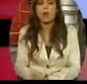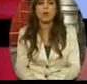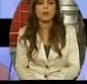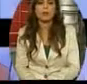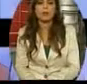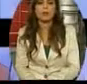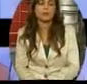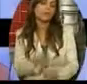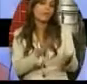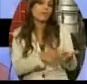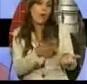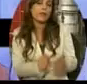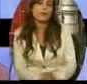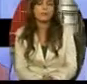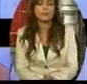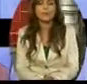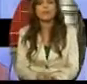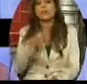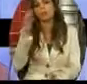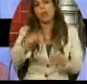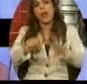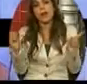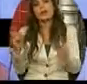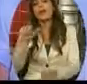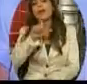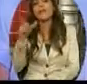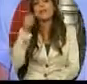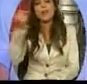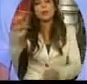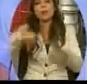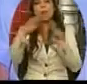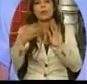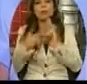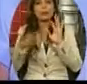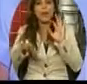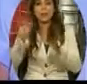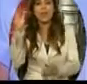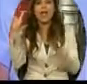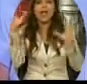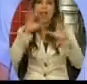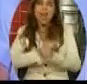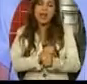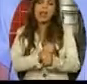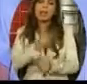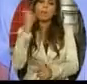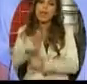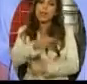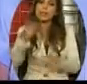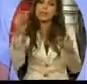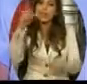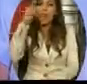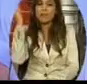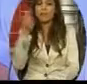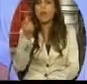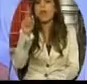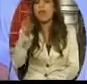נכון. עוד עניין ברשותך, אתה יודע, חברת תיירות בינלאומית בדקה ומצאה שלילה במלון בתל אביב עולה כמעט